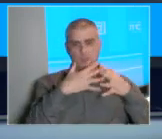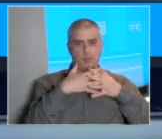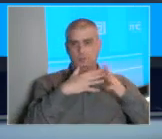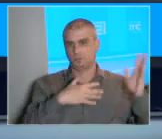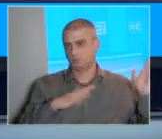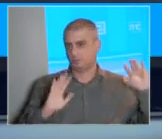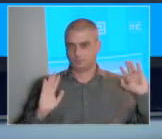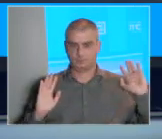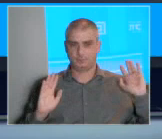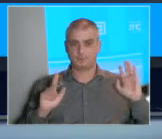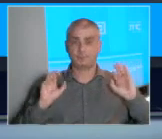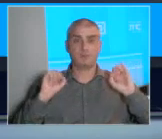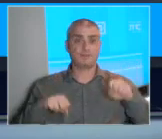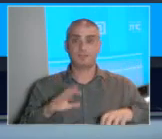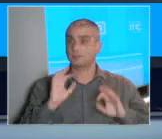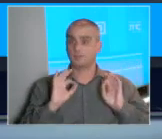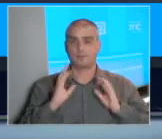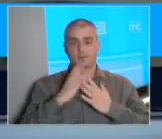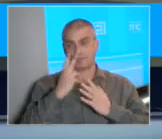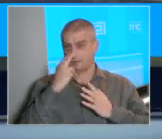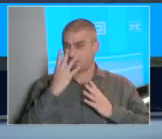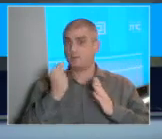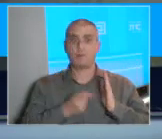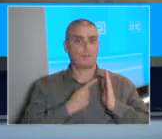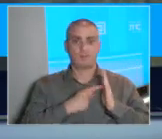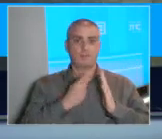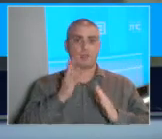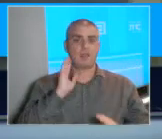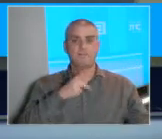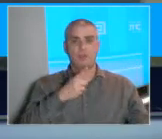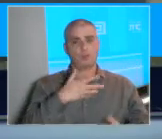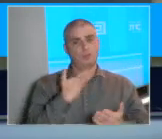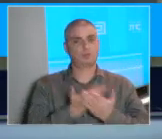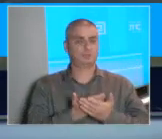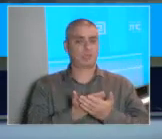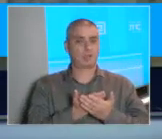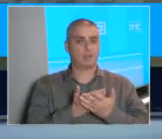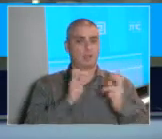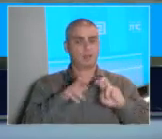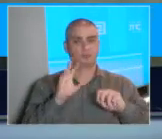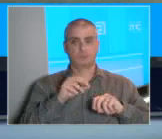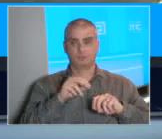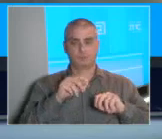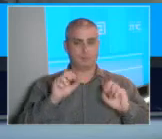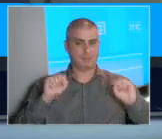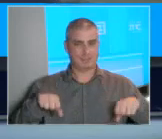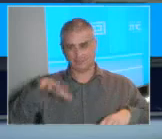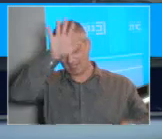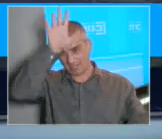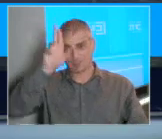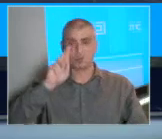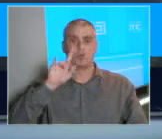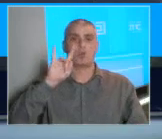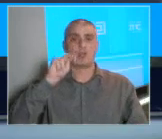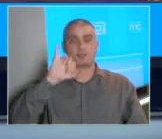הברית. והנשיא באמת ניסה לא פעם אחד, אפילו הציע לשבת עם רוחני הנשיא